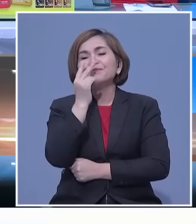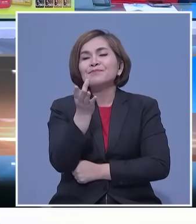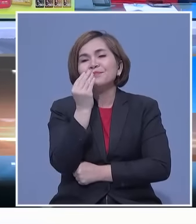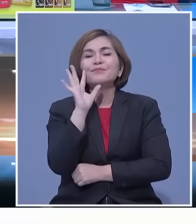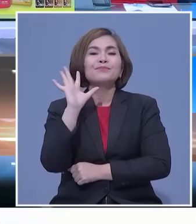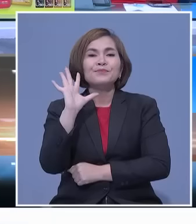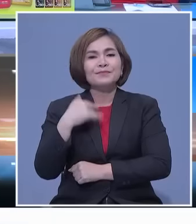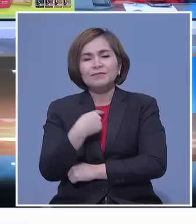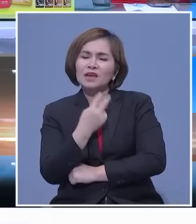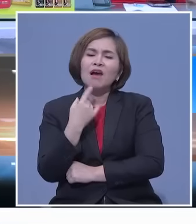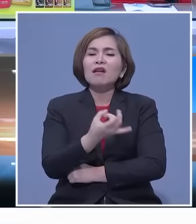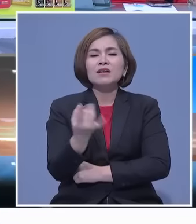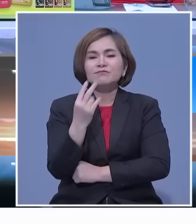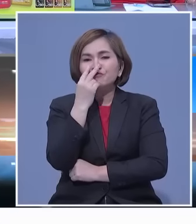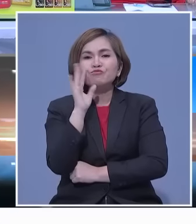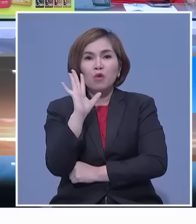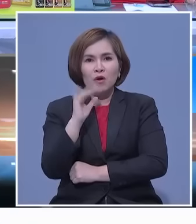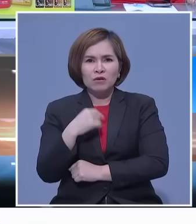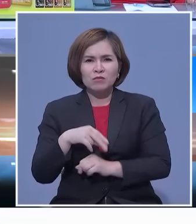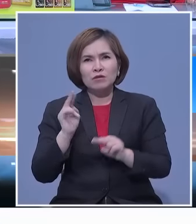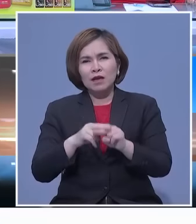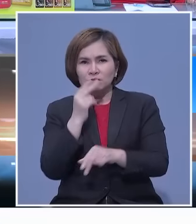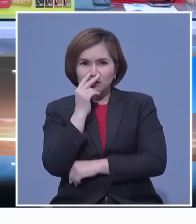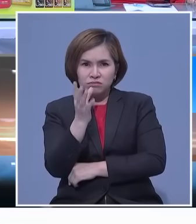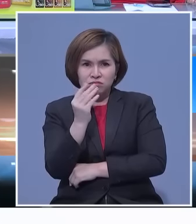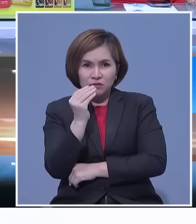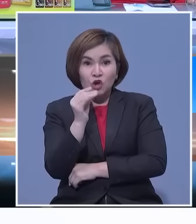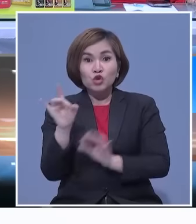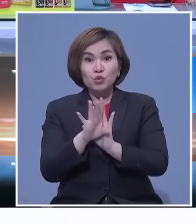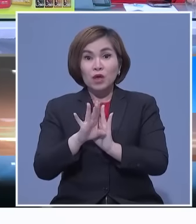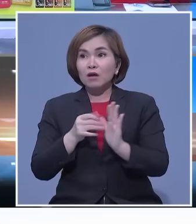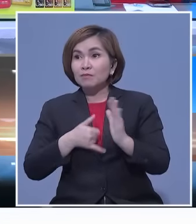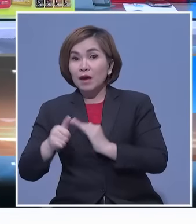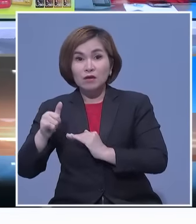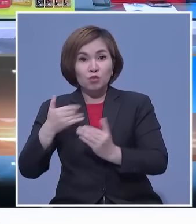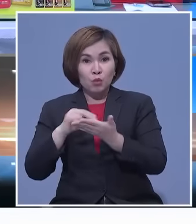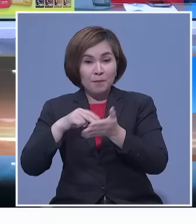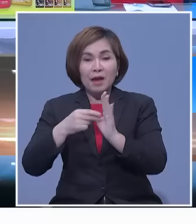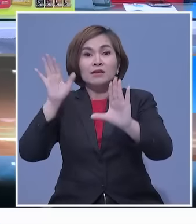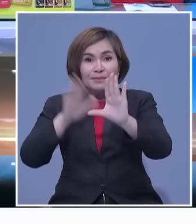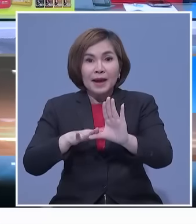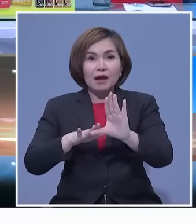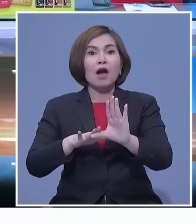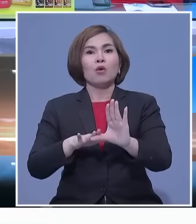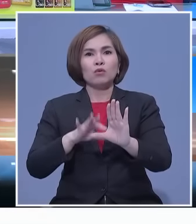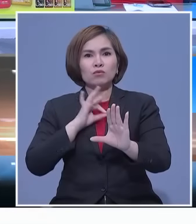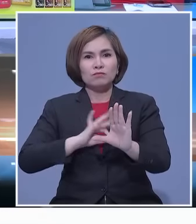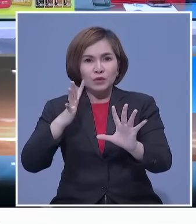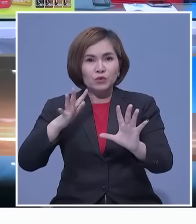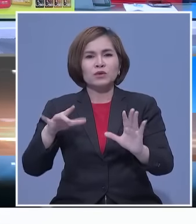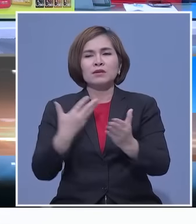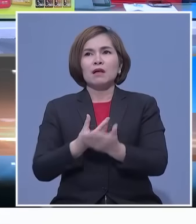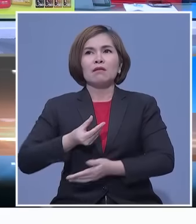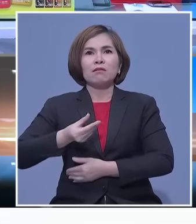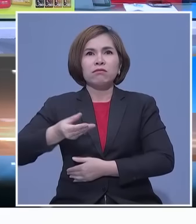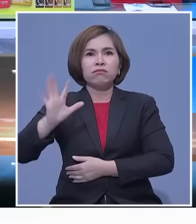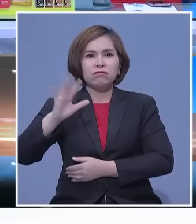ลองไปฟังดูซิอยากรู้เป็นยังไงแต่พอฟังไปจนจบเนี่ยอยู่ดีออกมาเปิดบินไม่รู้ตัวนะกลายเป็นบอสน้องแล้วเออออกมาสุดท้ายก็เอาเงินไป